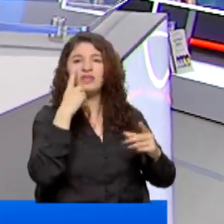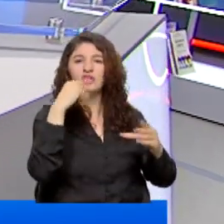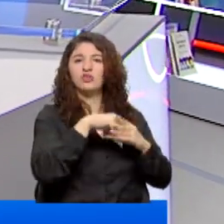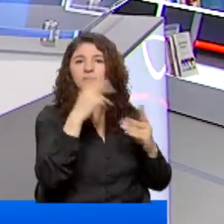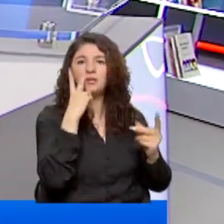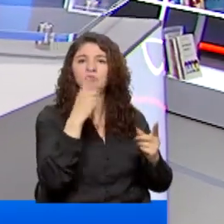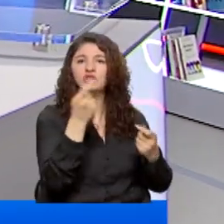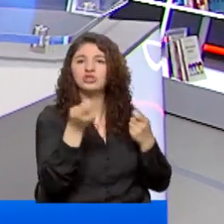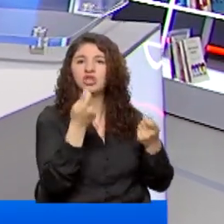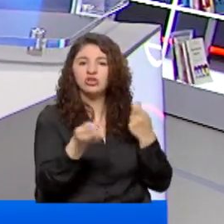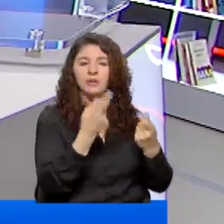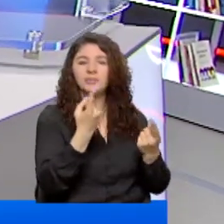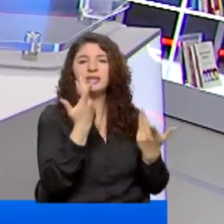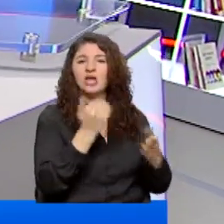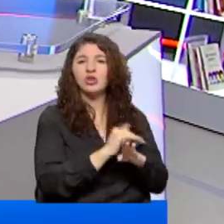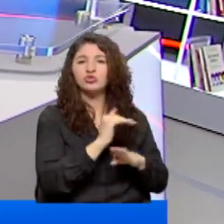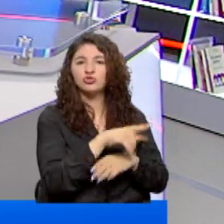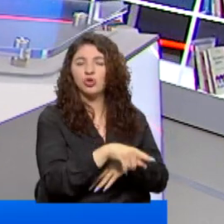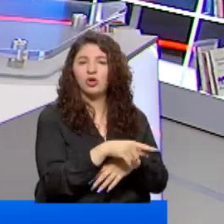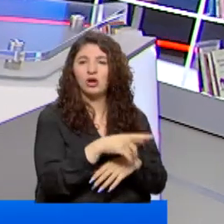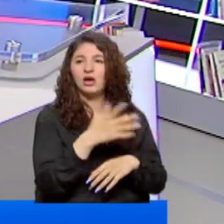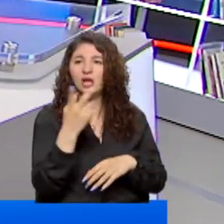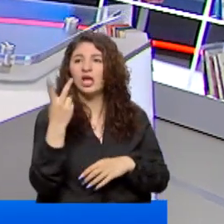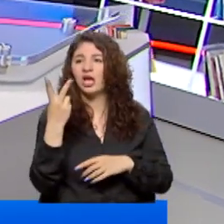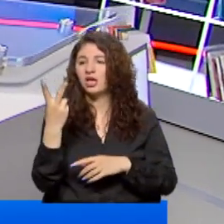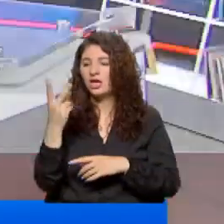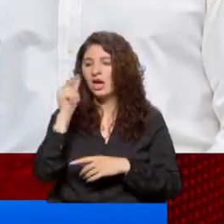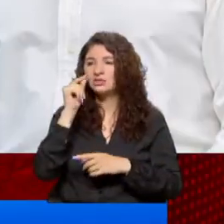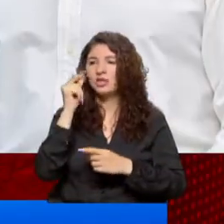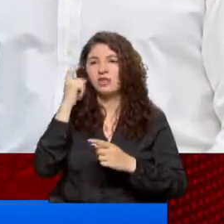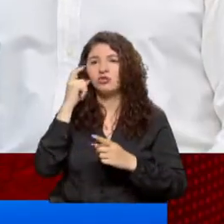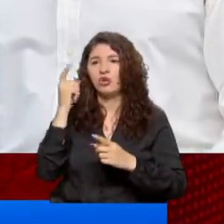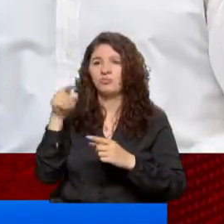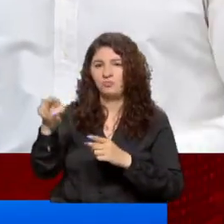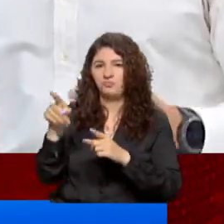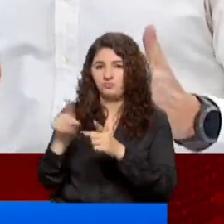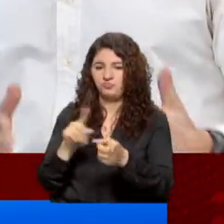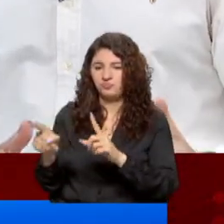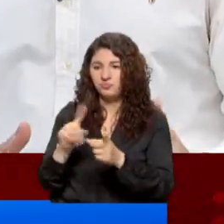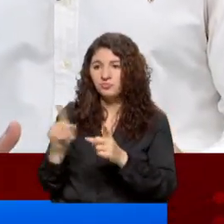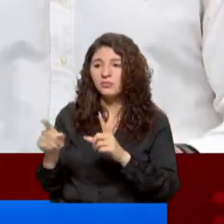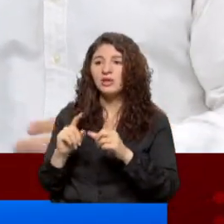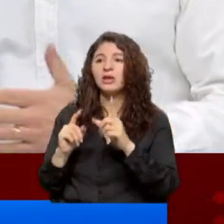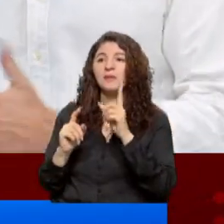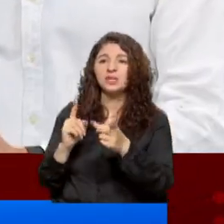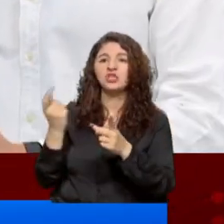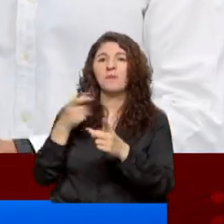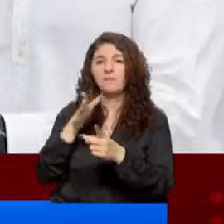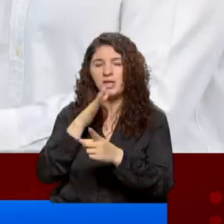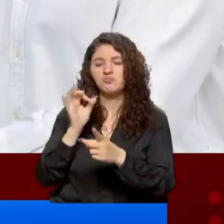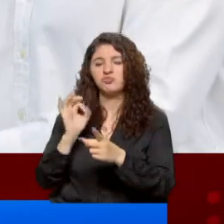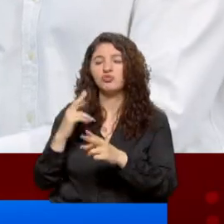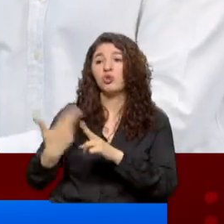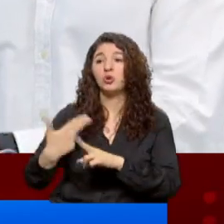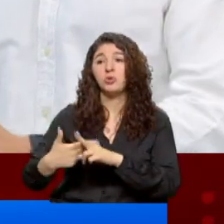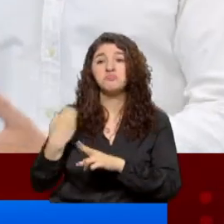bu işlerle iştigal eden birisine Yaşıyor şu iki türlü insan tanıyorum Bürokraside bir tanesi işi bilen